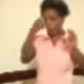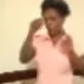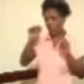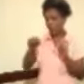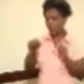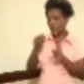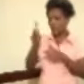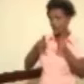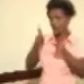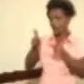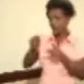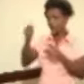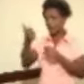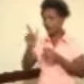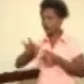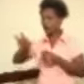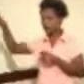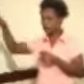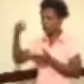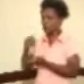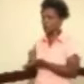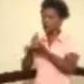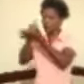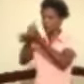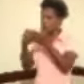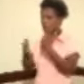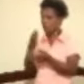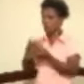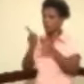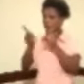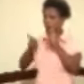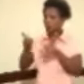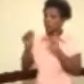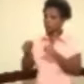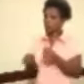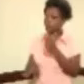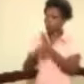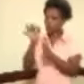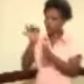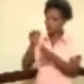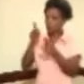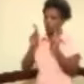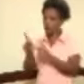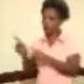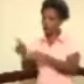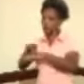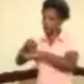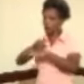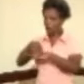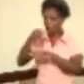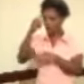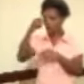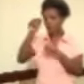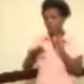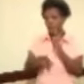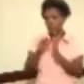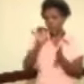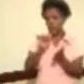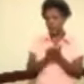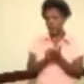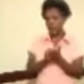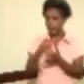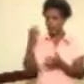par un monde dans la diaspora, de telle sorte que nous-mêmes, nous travaillons, nous avons mis de l'eau, nous avons préparé des terrains, et puis, pour dériver, bah, on va faire différence. C'est